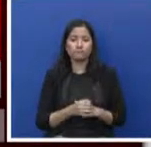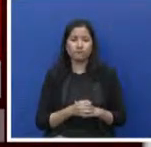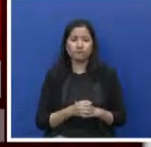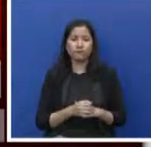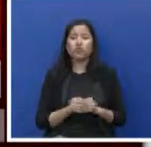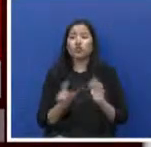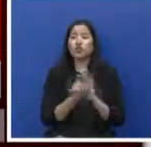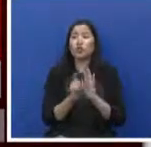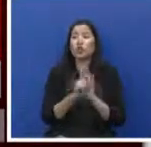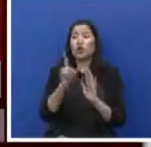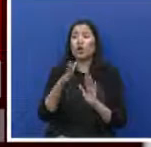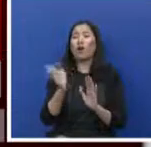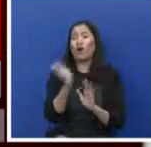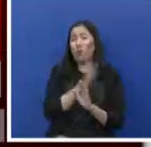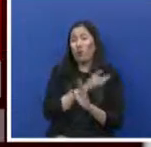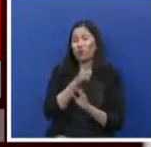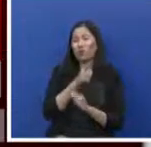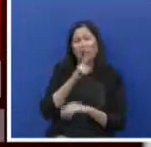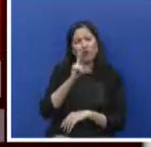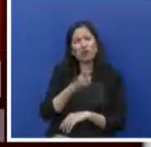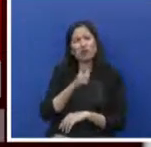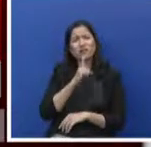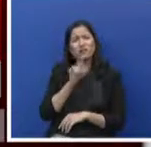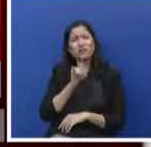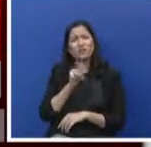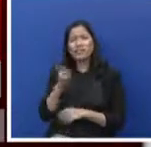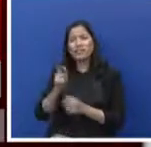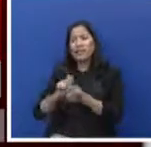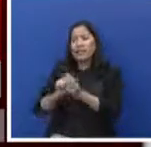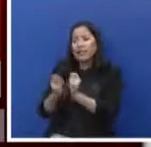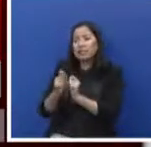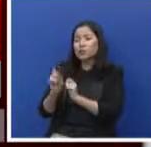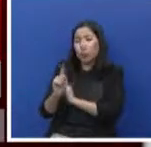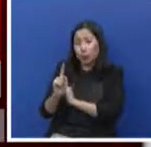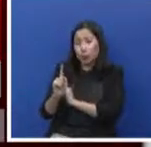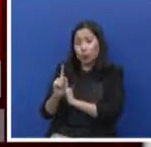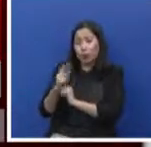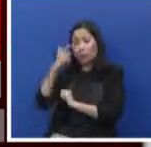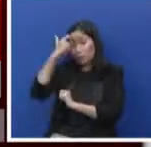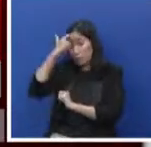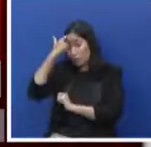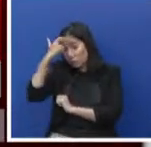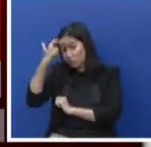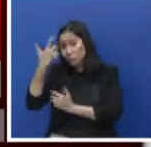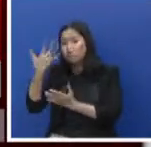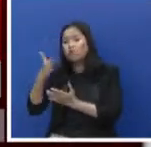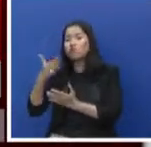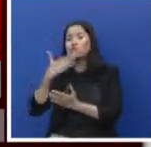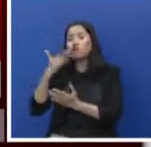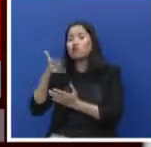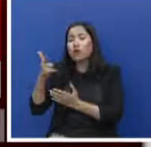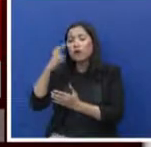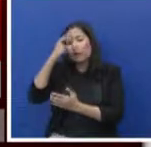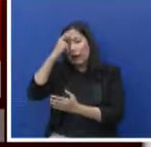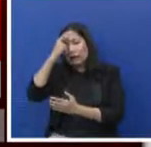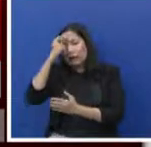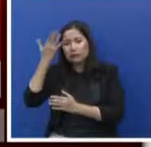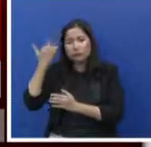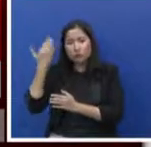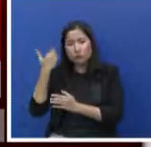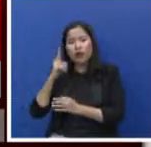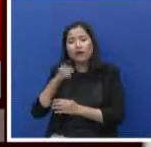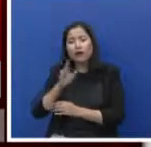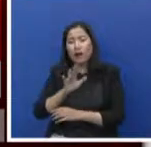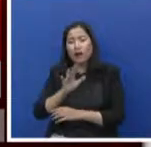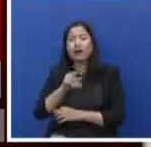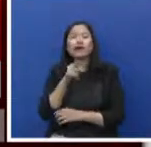kalau misalnya awal-awal kan ada tuh Mbak yang simple check gitu, tumbuh-tumbuhan berapa, apakah Anda memiliki penyakit bawaan, dan lain sebagainya